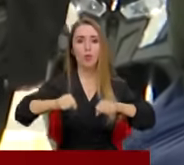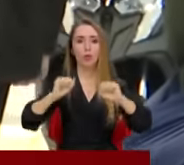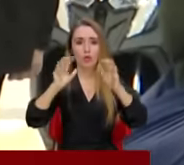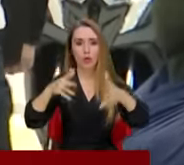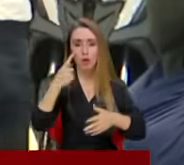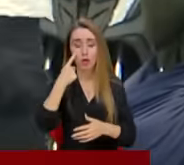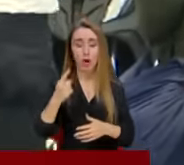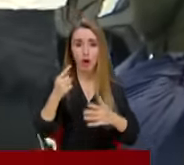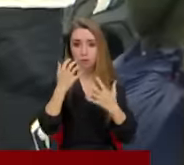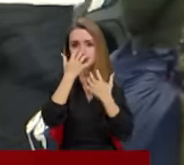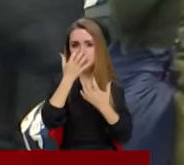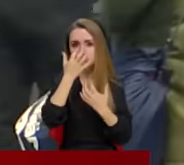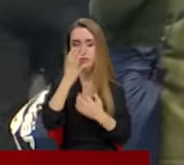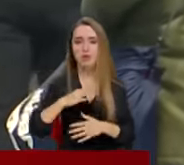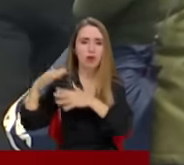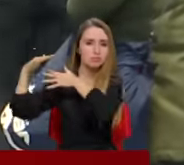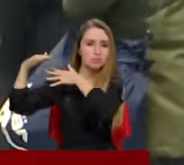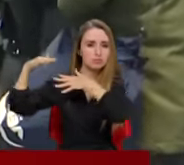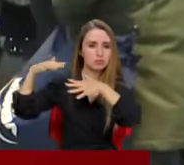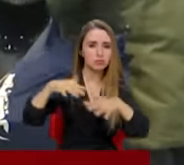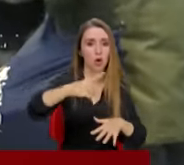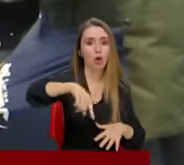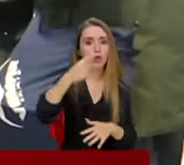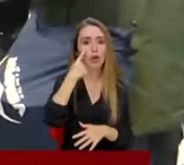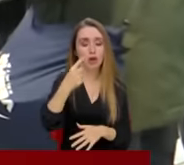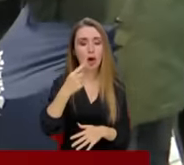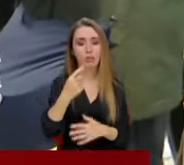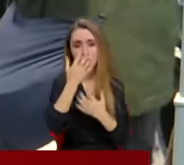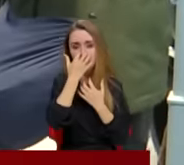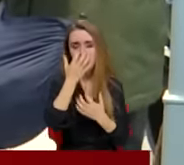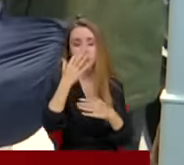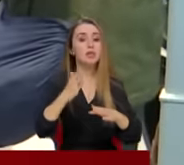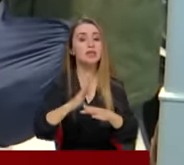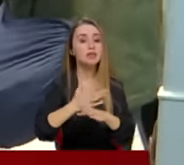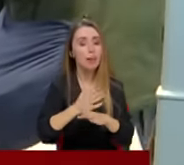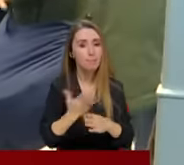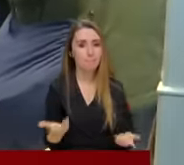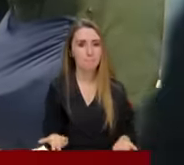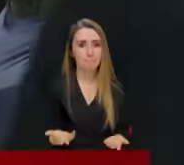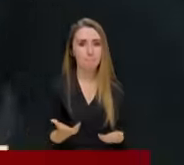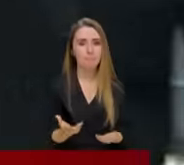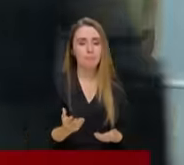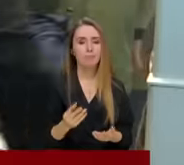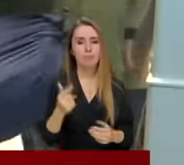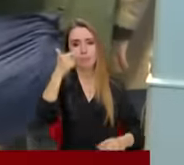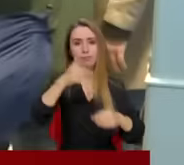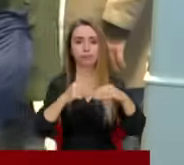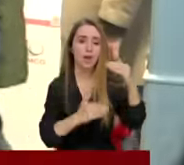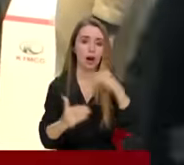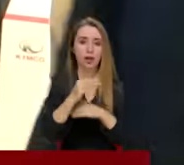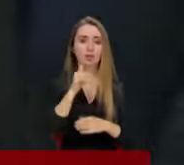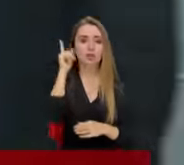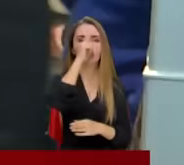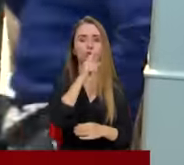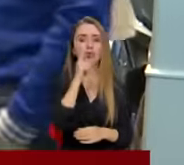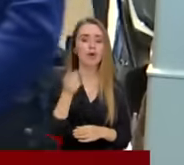fuarına çok yoğun bir ilgi var ziyaretçilere göre. Bu ilginin en büyük nedeni artan akaryakıt fiyatlarından